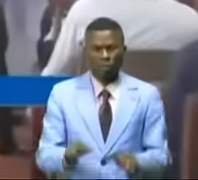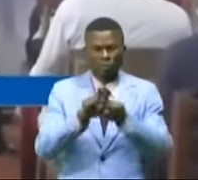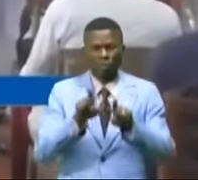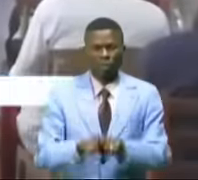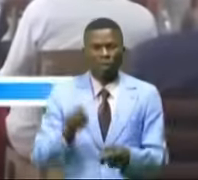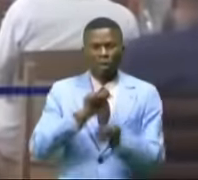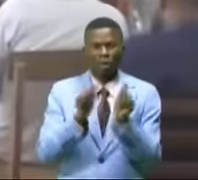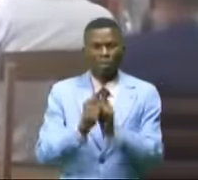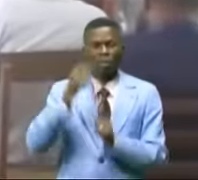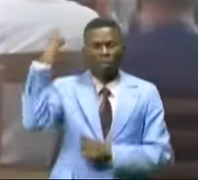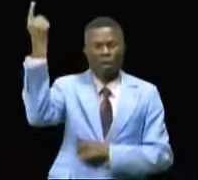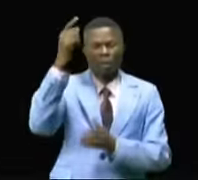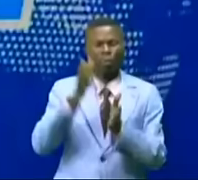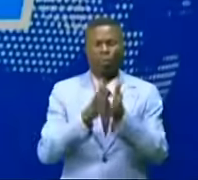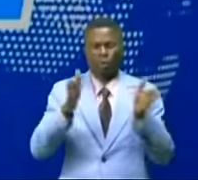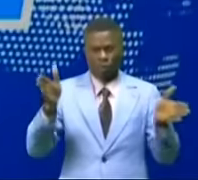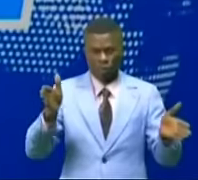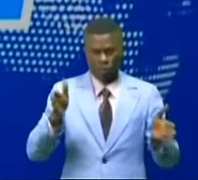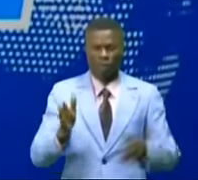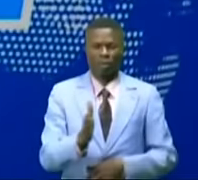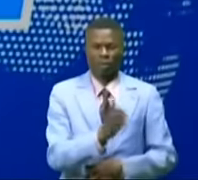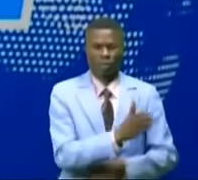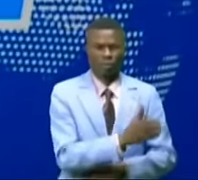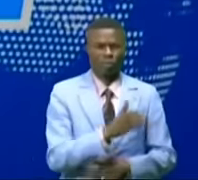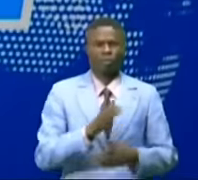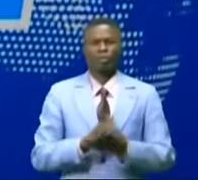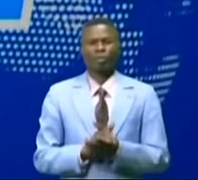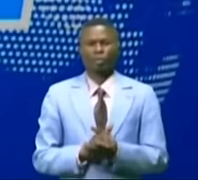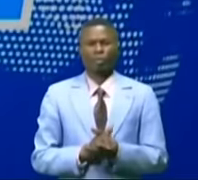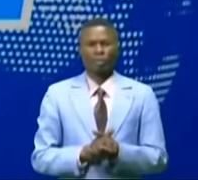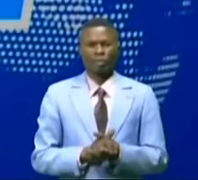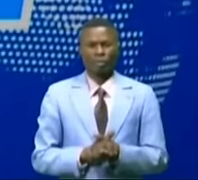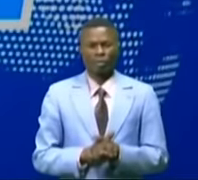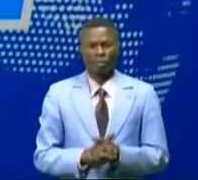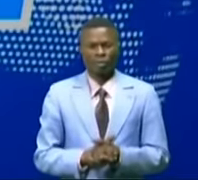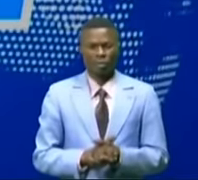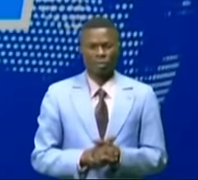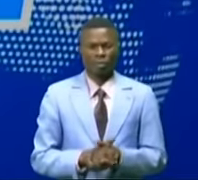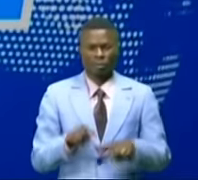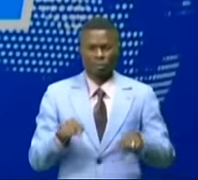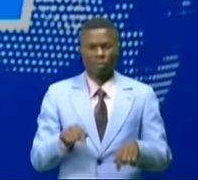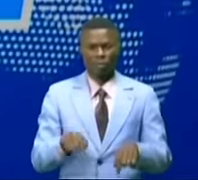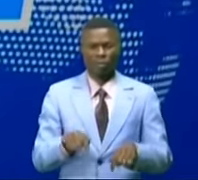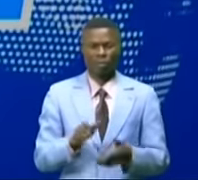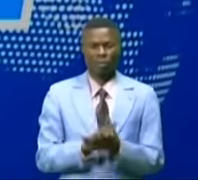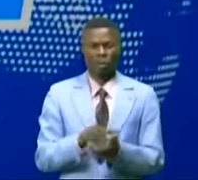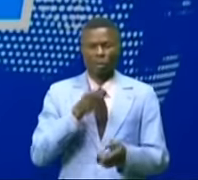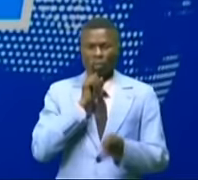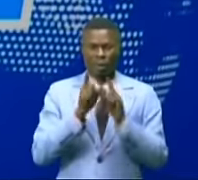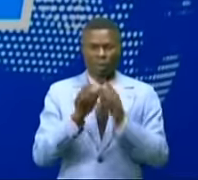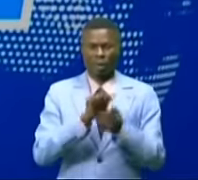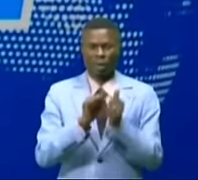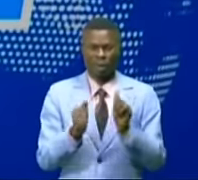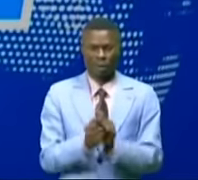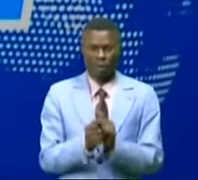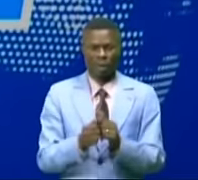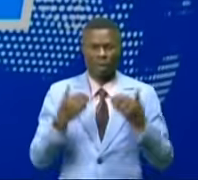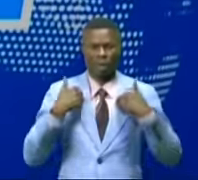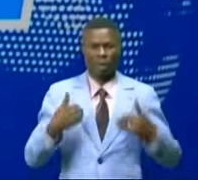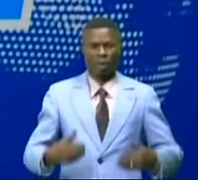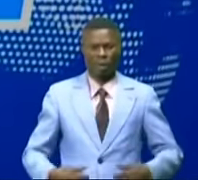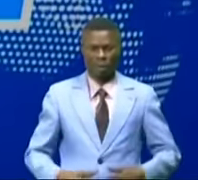pas pour les problèmes du monde ? Nous allons à présent ouvrir le chapitre de la